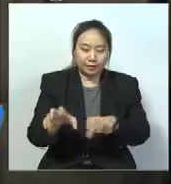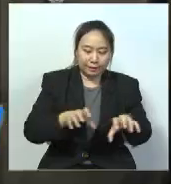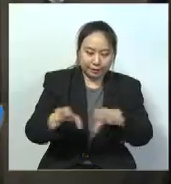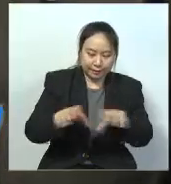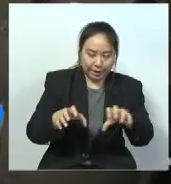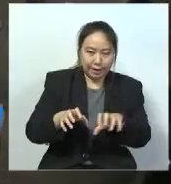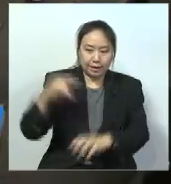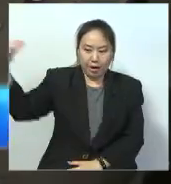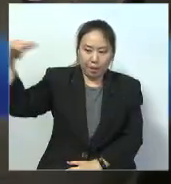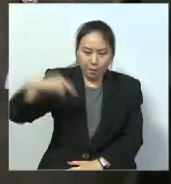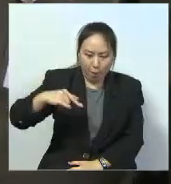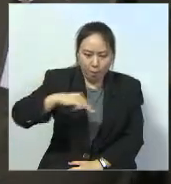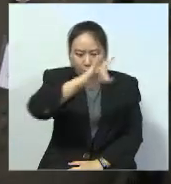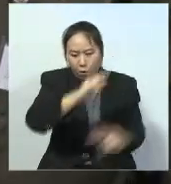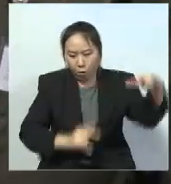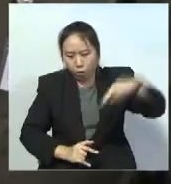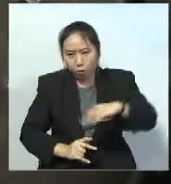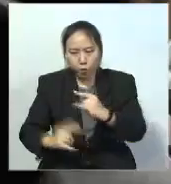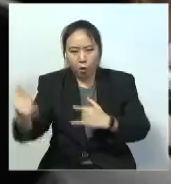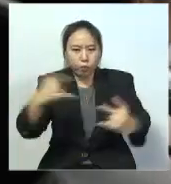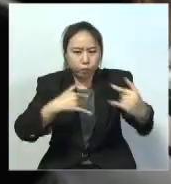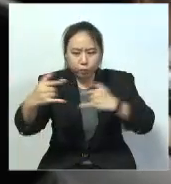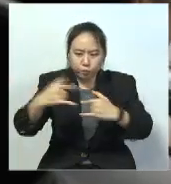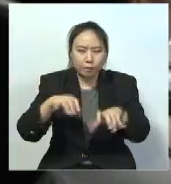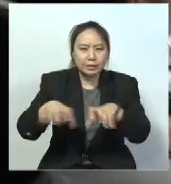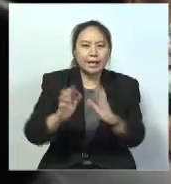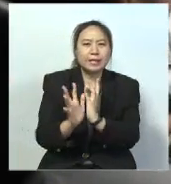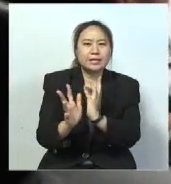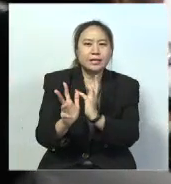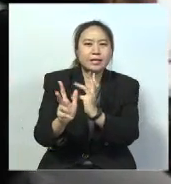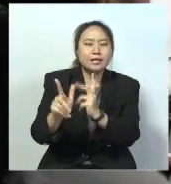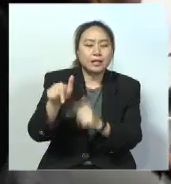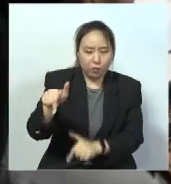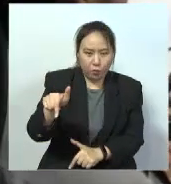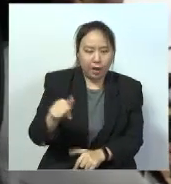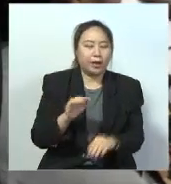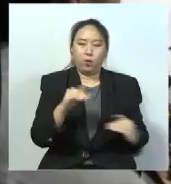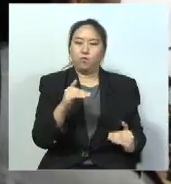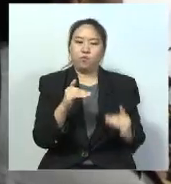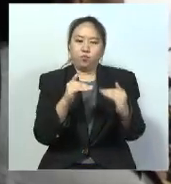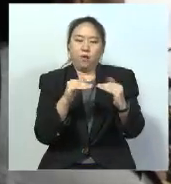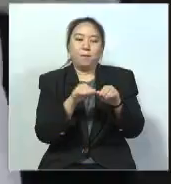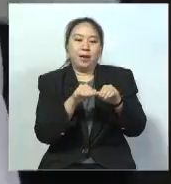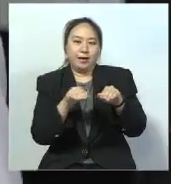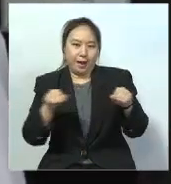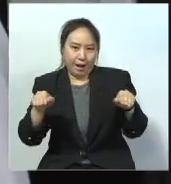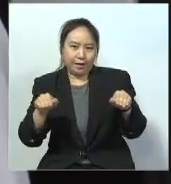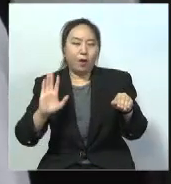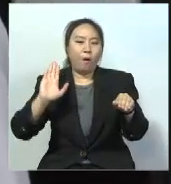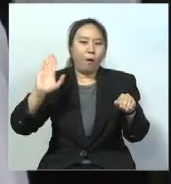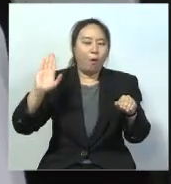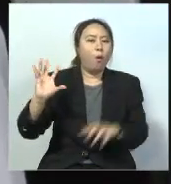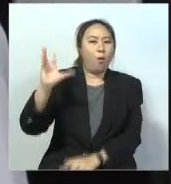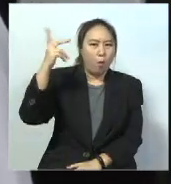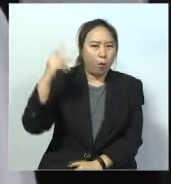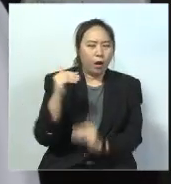จราจรทางอากาศให้มีศักยภาพตามมาตรฐานที่องค์การการบินพลเรือนระหว่างประเทศหรือว่า ICAO กำหนดไว้ซึ่งมีการ